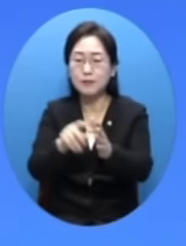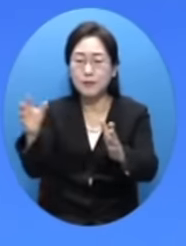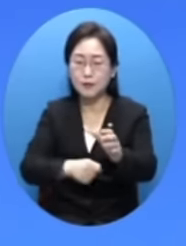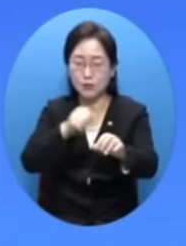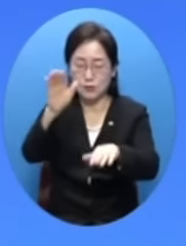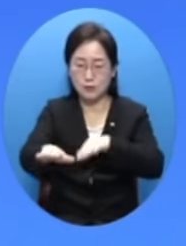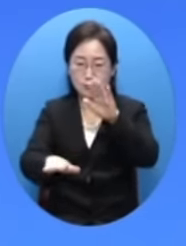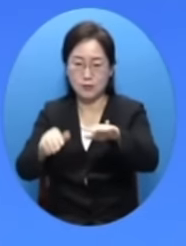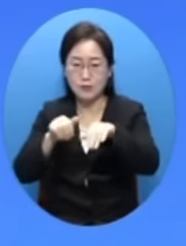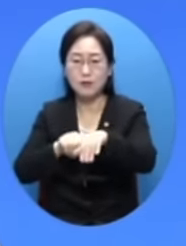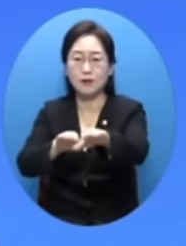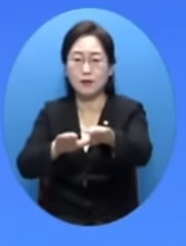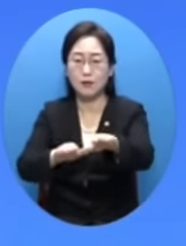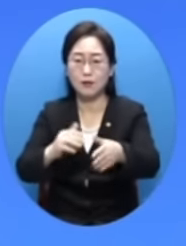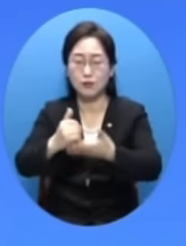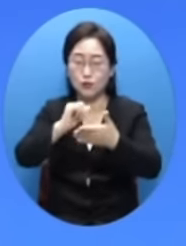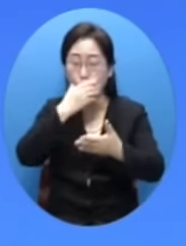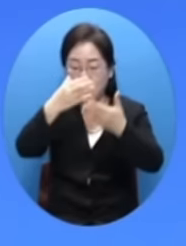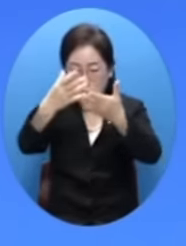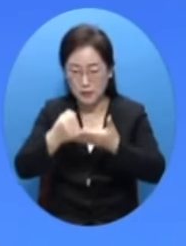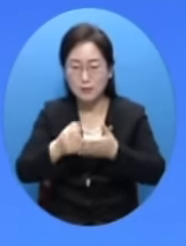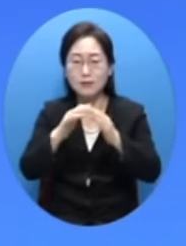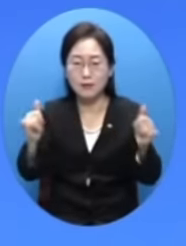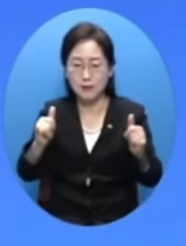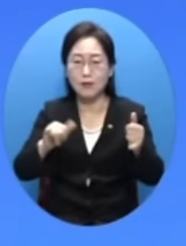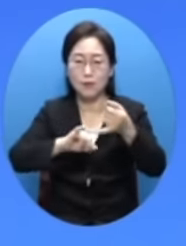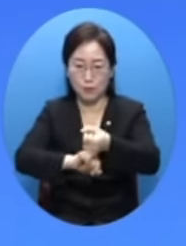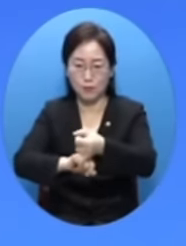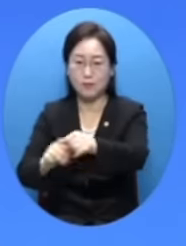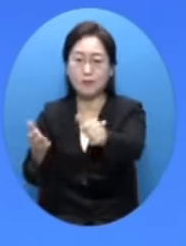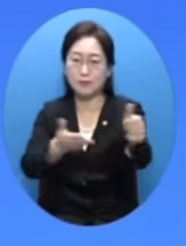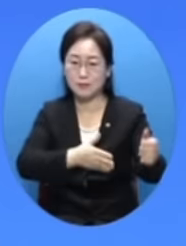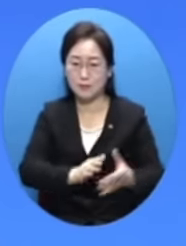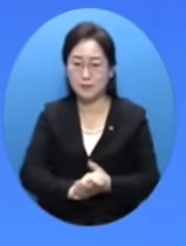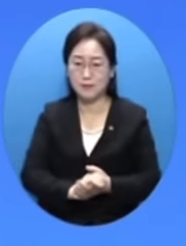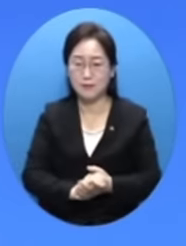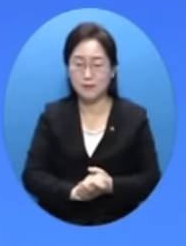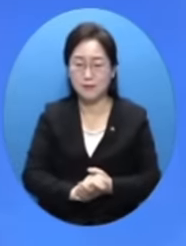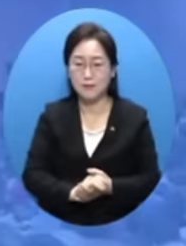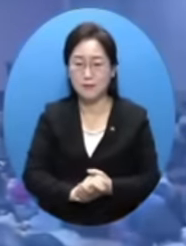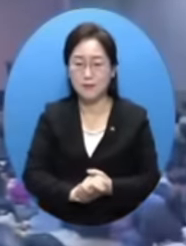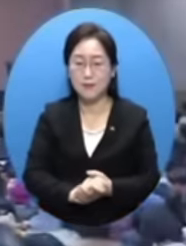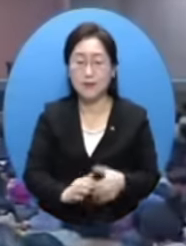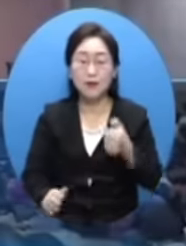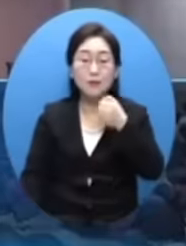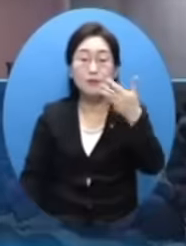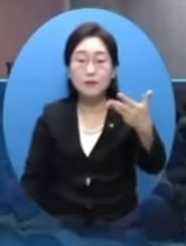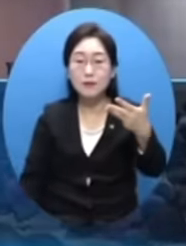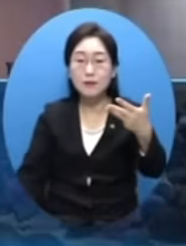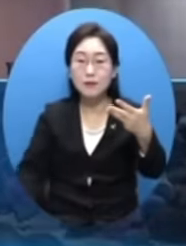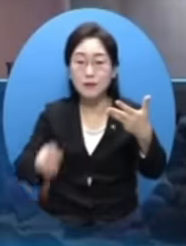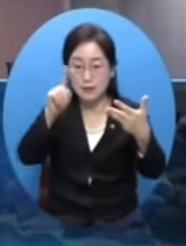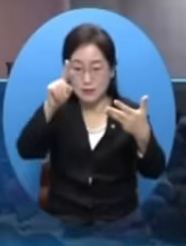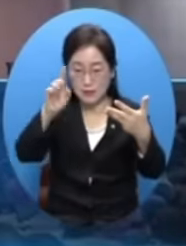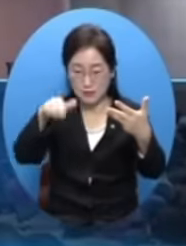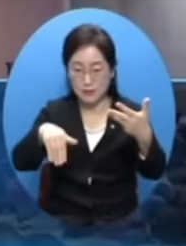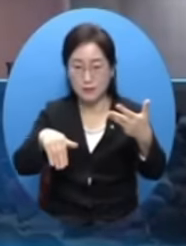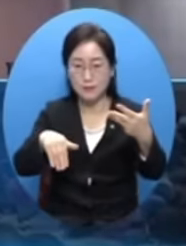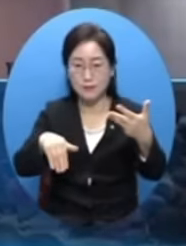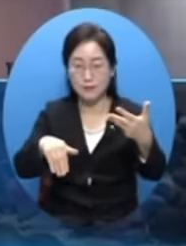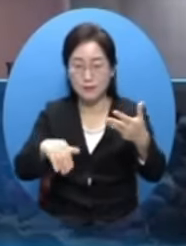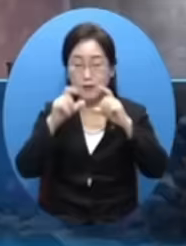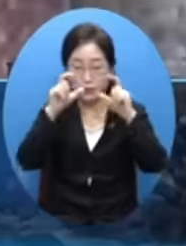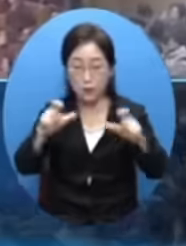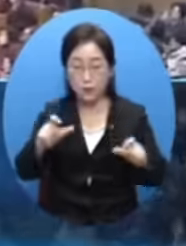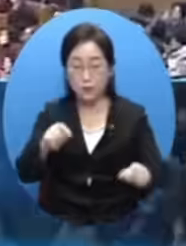전진 나가는 주님의 복받은 자녀들이 되어야 하는 것입니다. 로마서 8장 1절 2절은 이와 같이